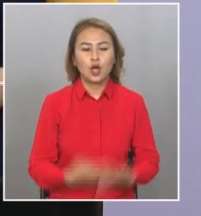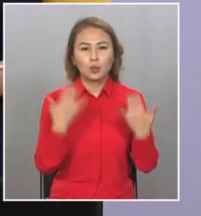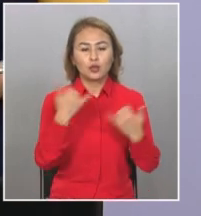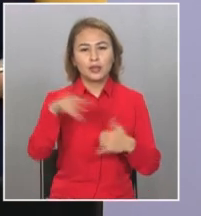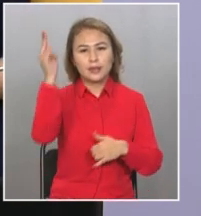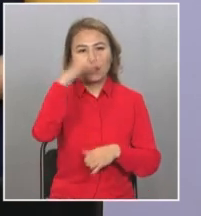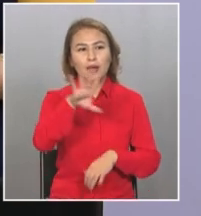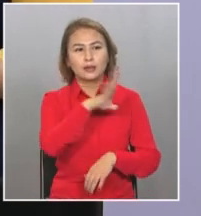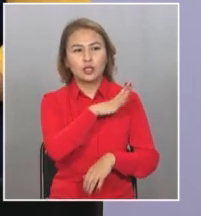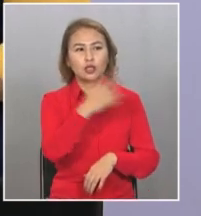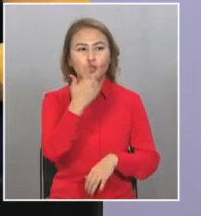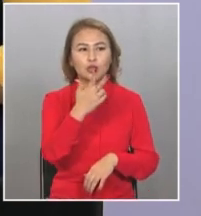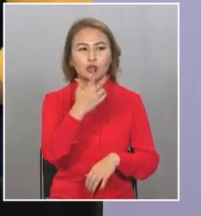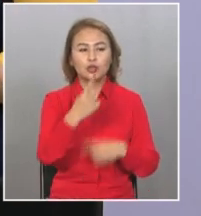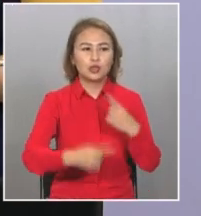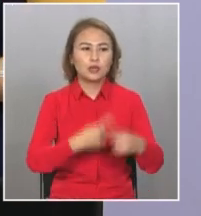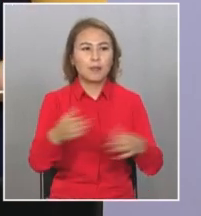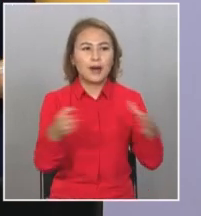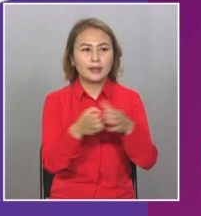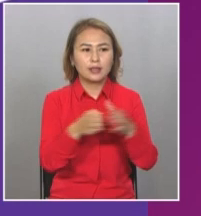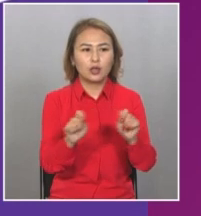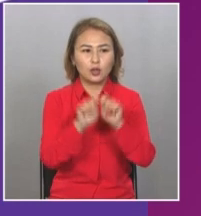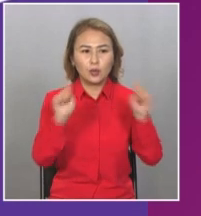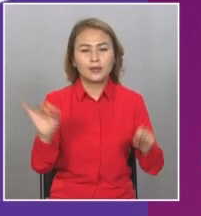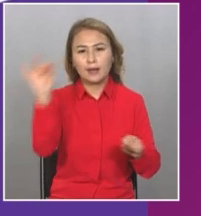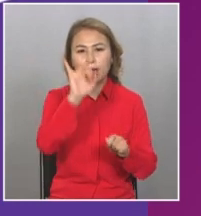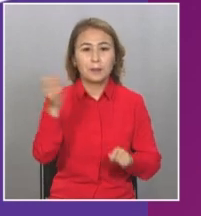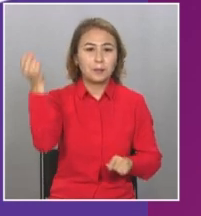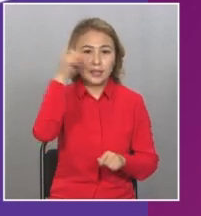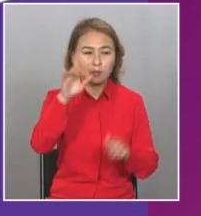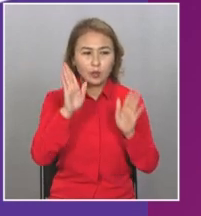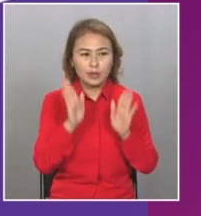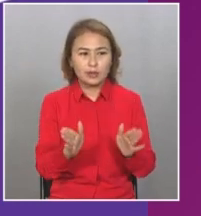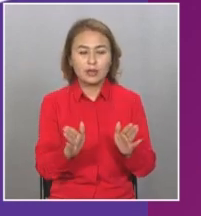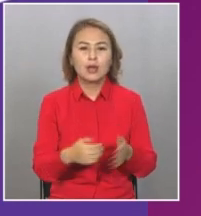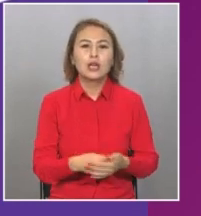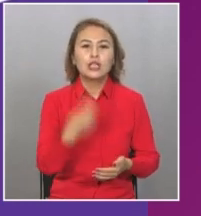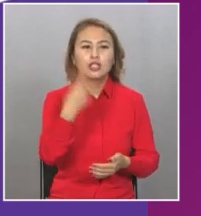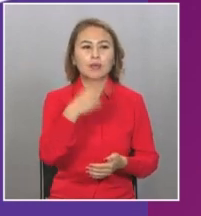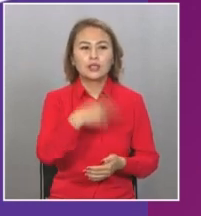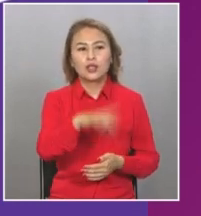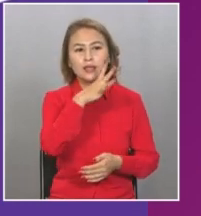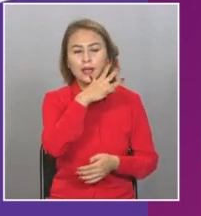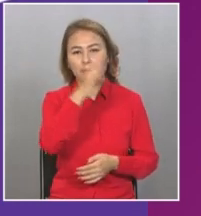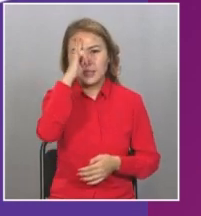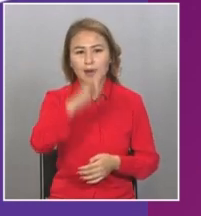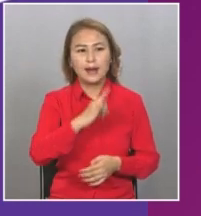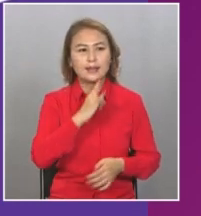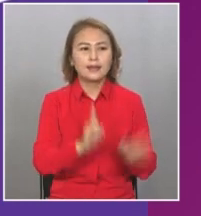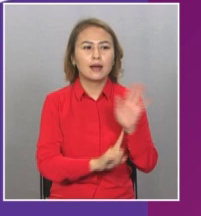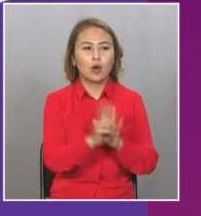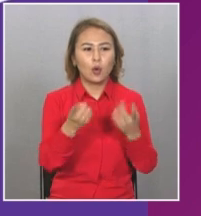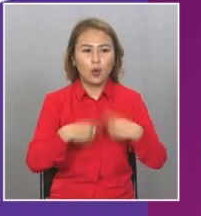Бүгінгі сабақта 300 партиясының құрылу тарихын білетін боламыз. 20 ғасырдың